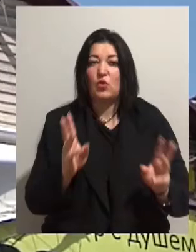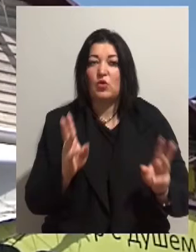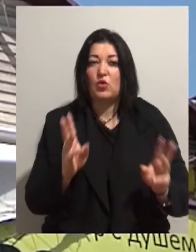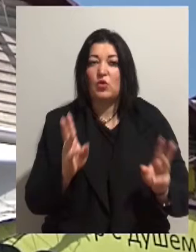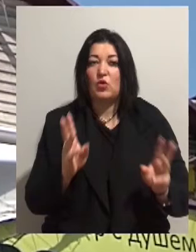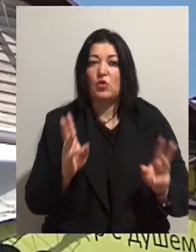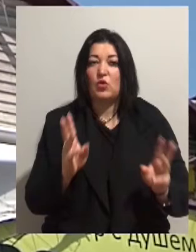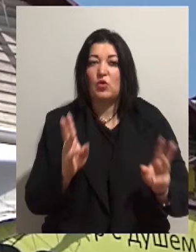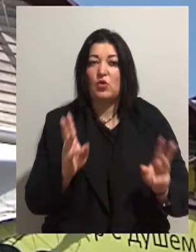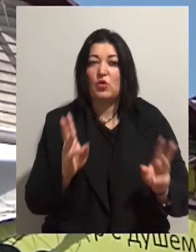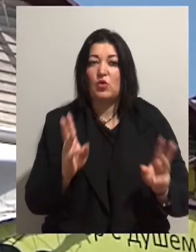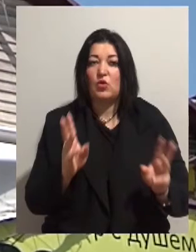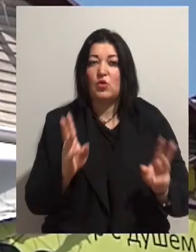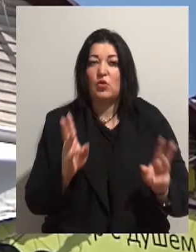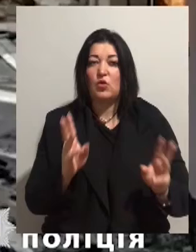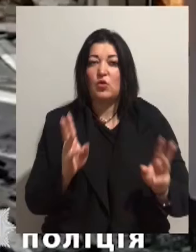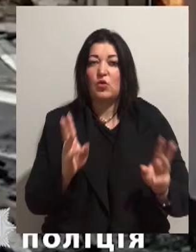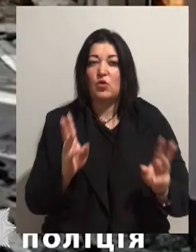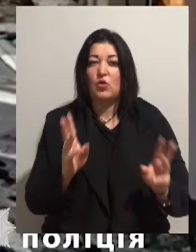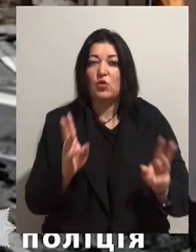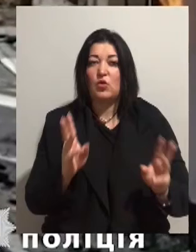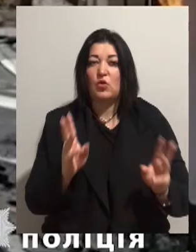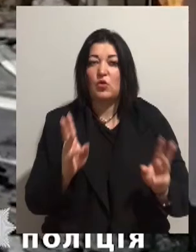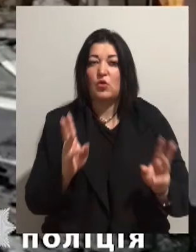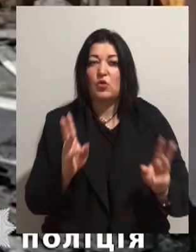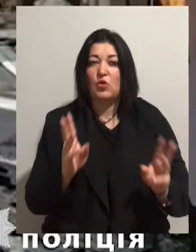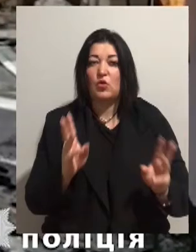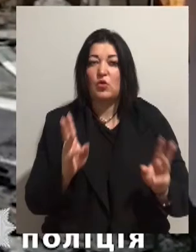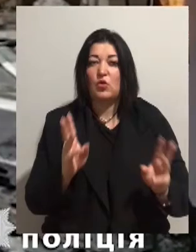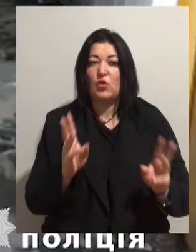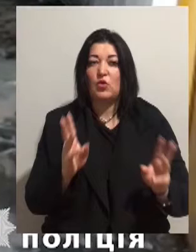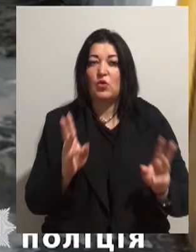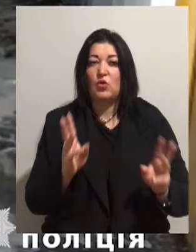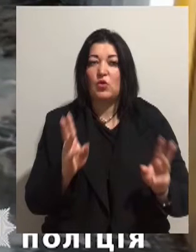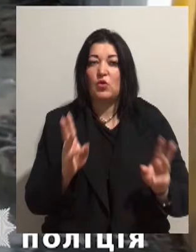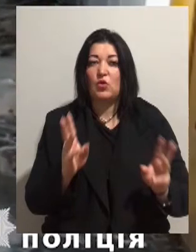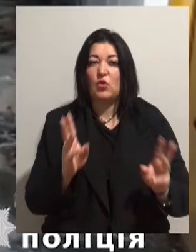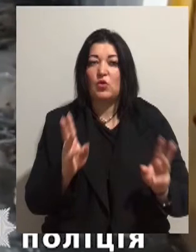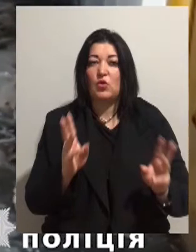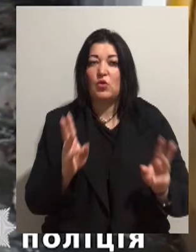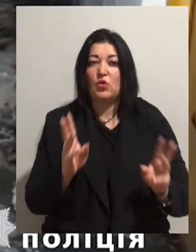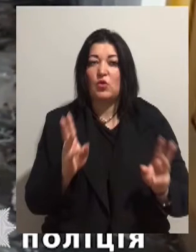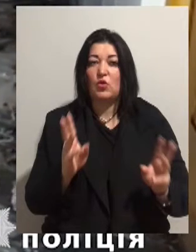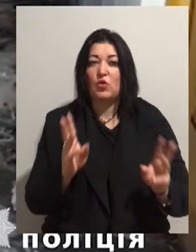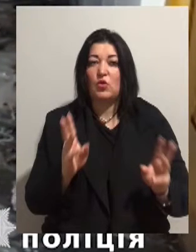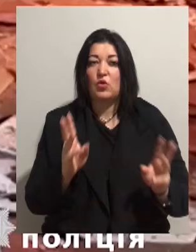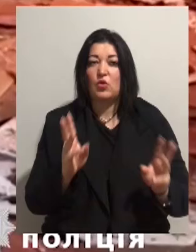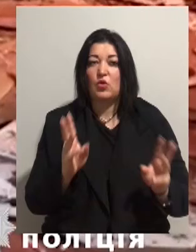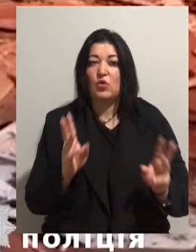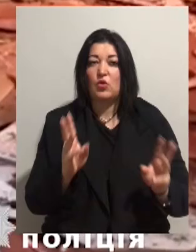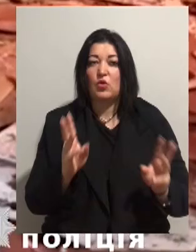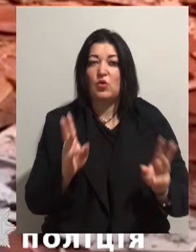кримінальне провадження за статтею 270 Кримінального кодексу – порушення правил пожежної безпеки, що призвело